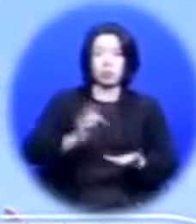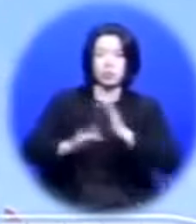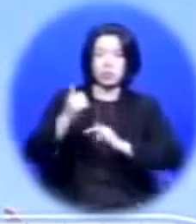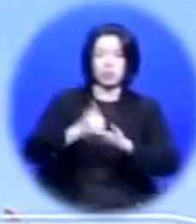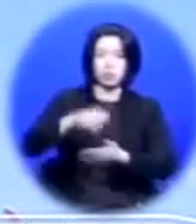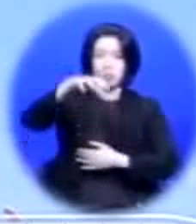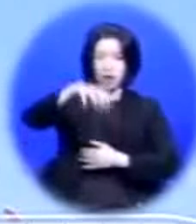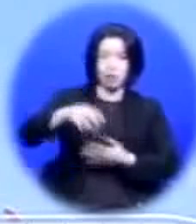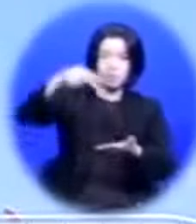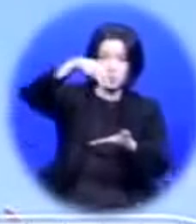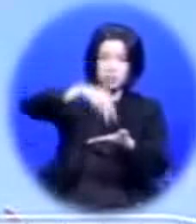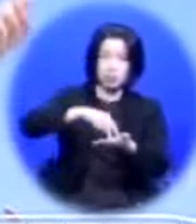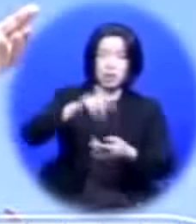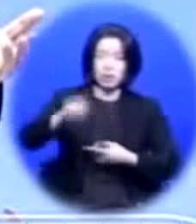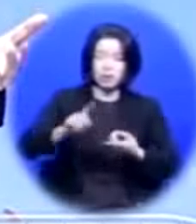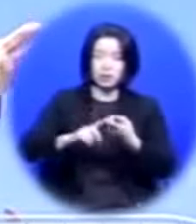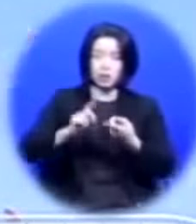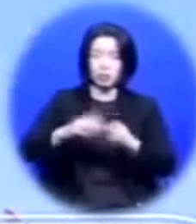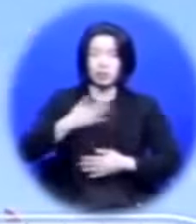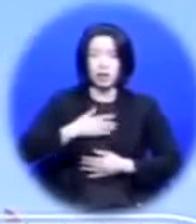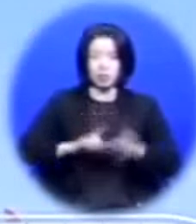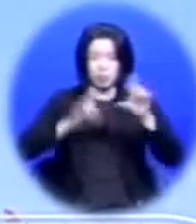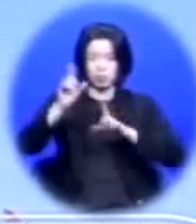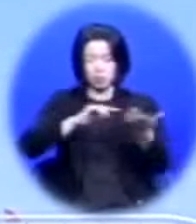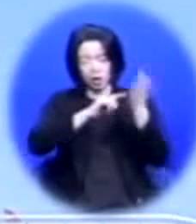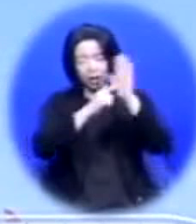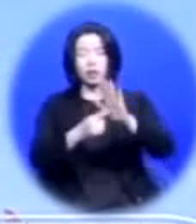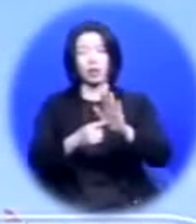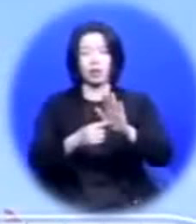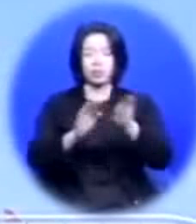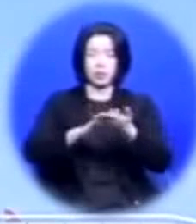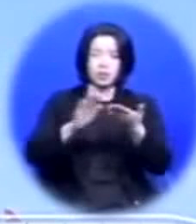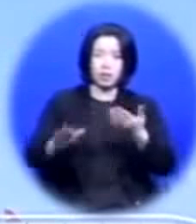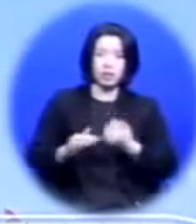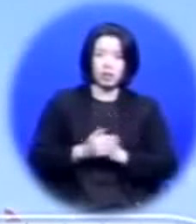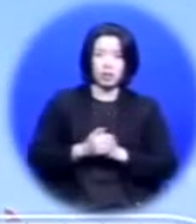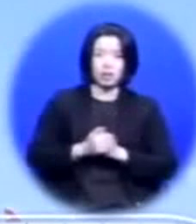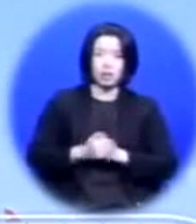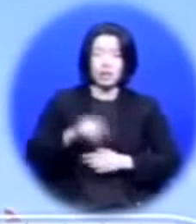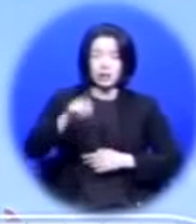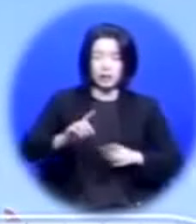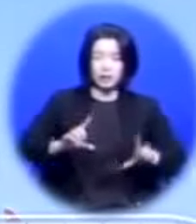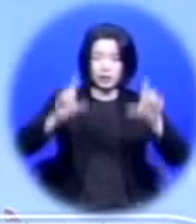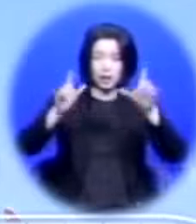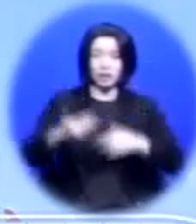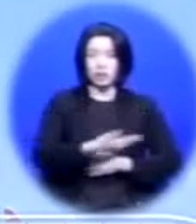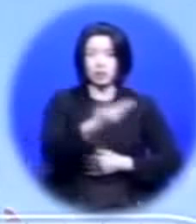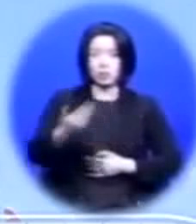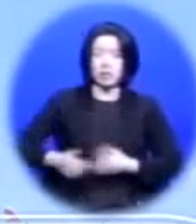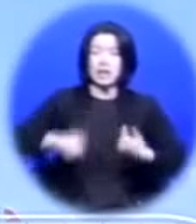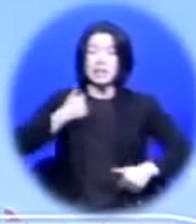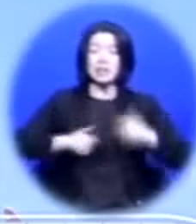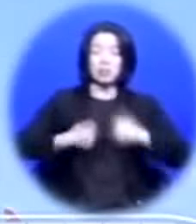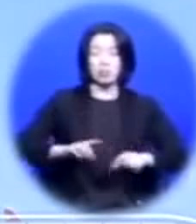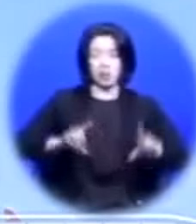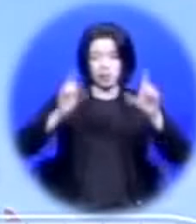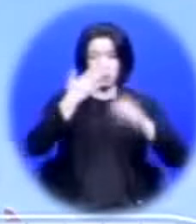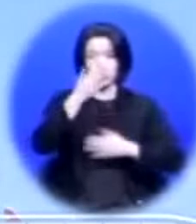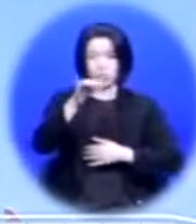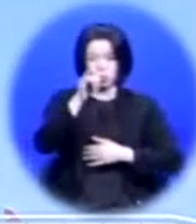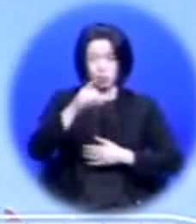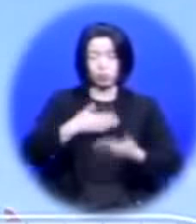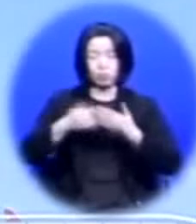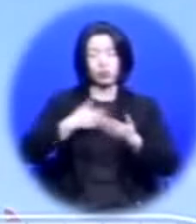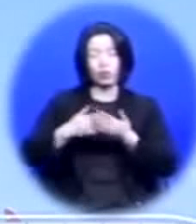서면 그대로 내 모습이 다 드러납니다 그날이 여러분에게 기쁨의 날일 수도 있고 두려운